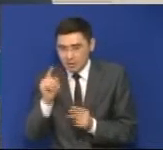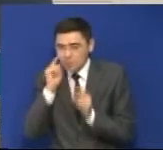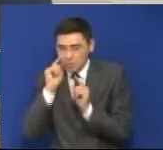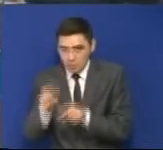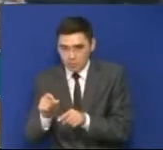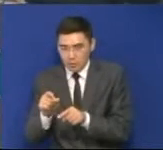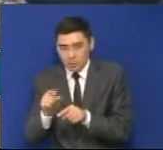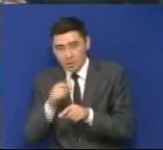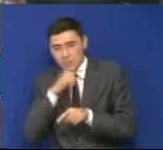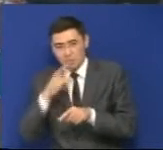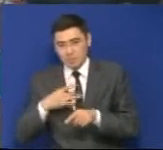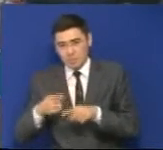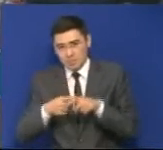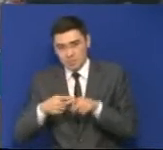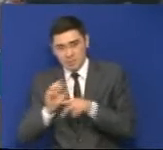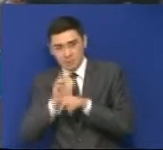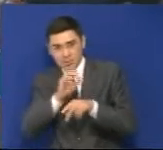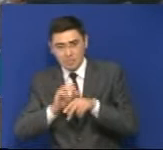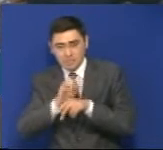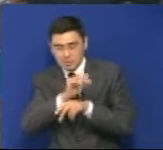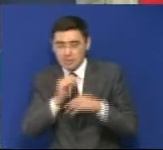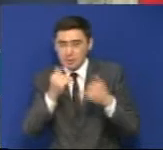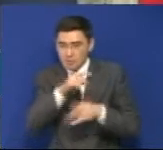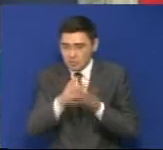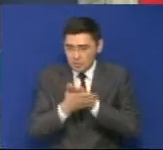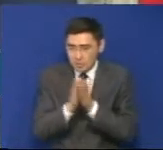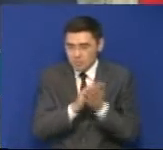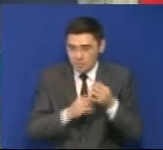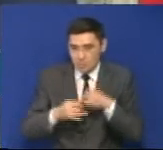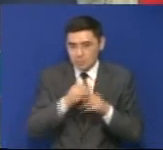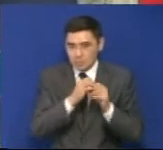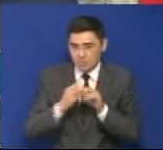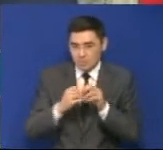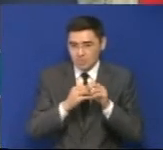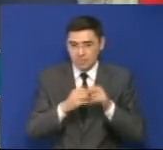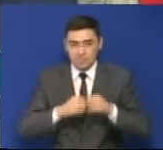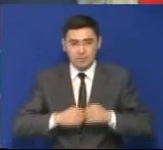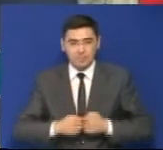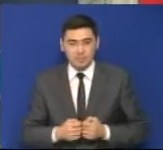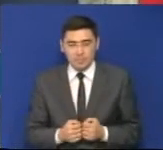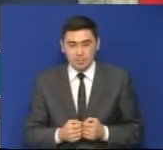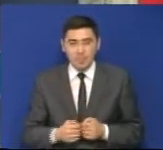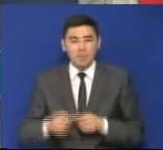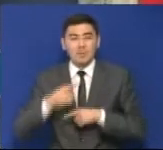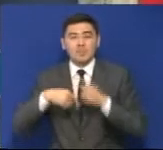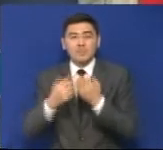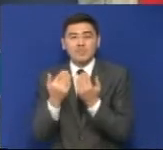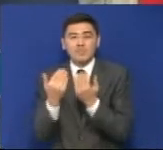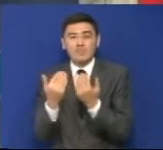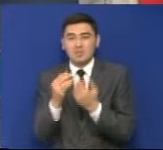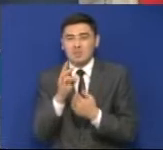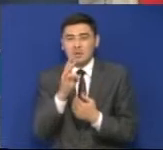Беларусь еліне тасымалдау мәселесі бүгінгі келіссөздердің өзегі болды. Мы заинтересованы в импорте этого сырья. Сіздердің